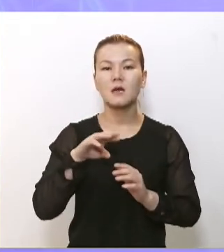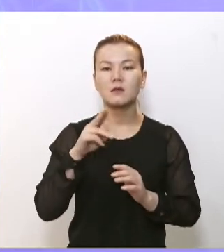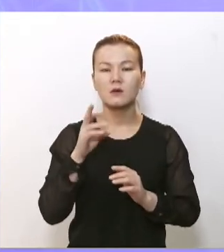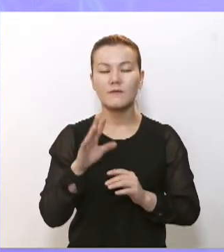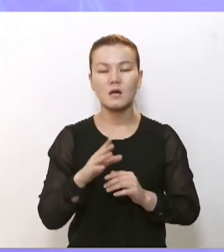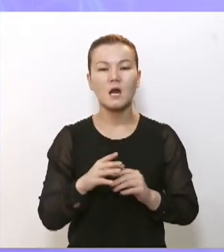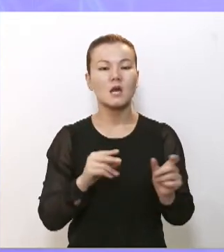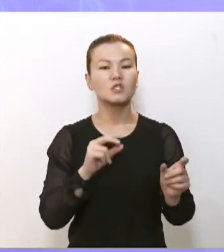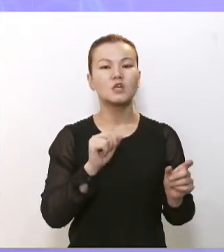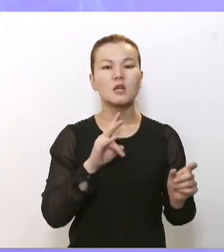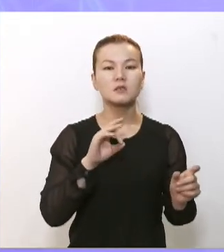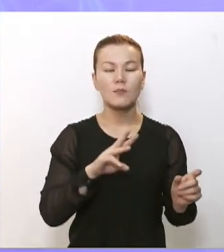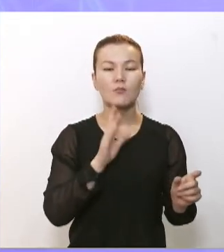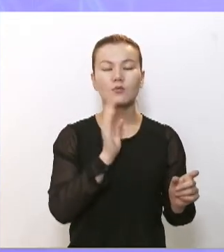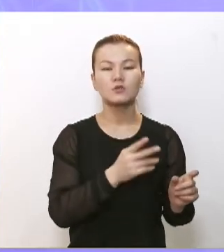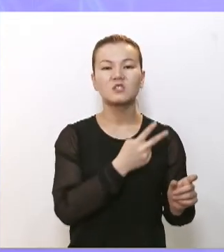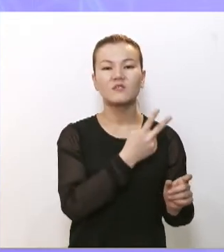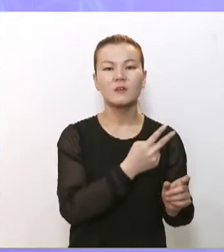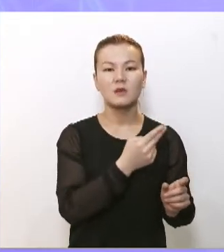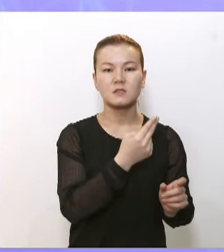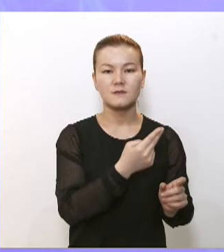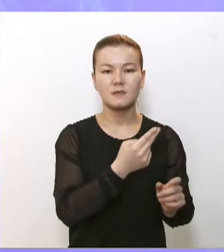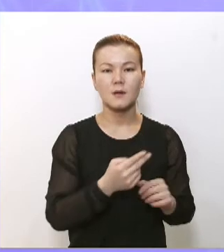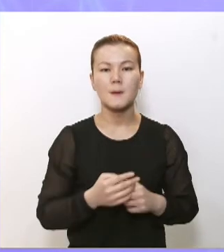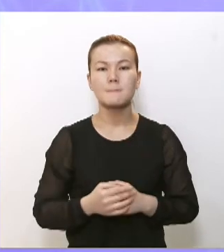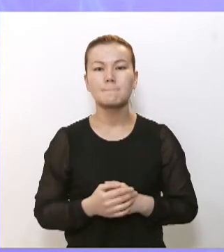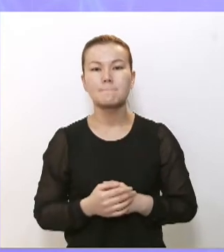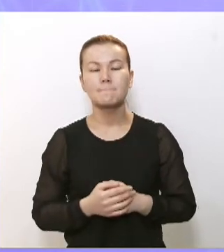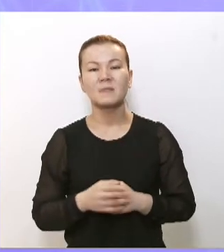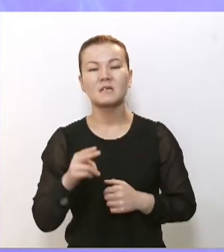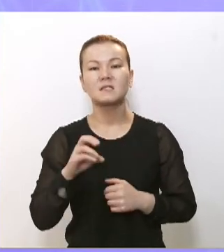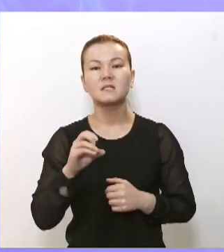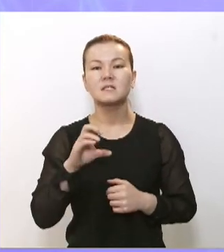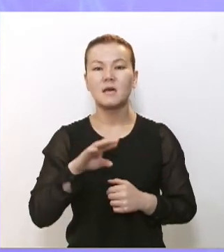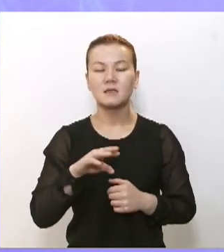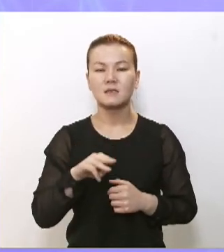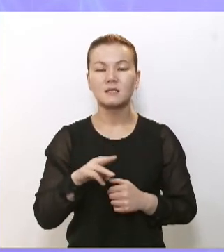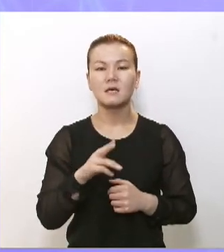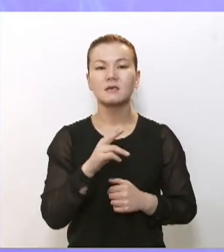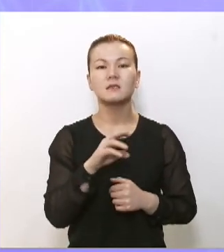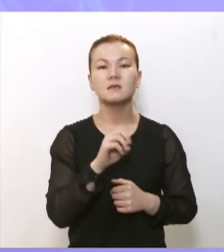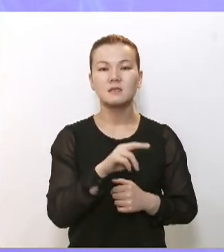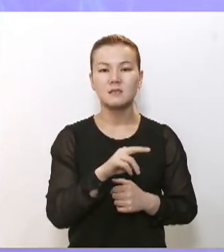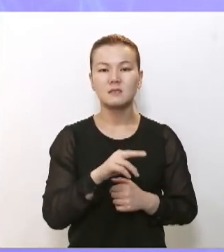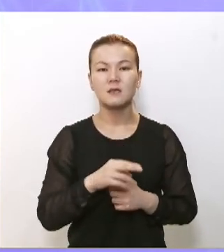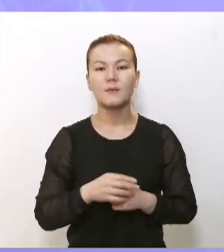частном будет две цифры десятки и единицы